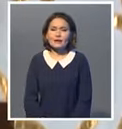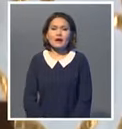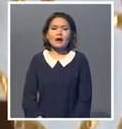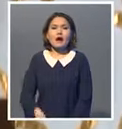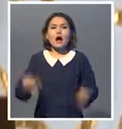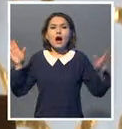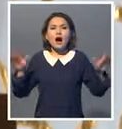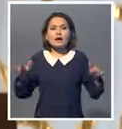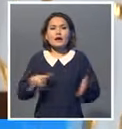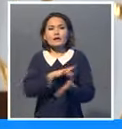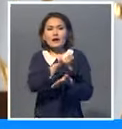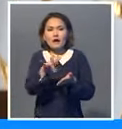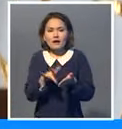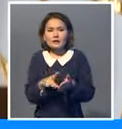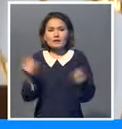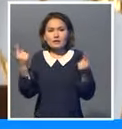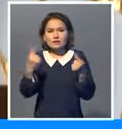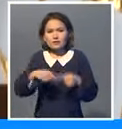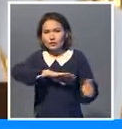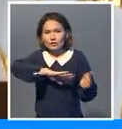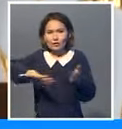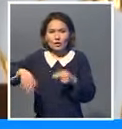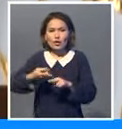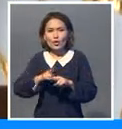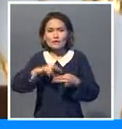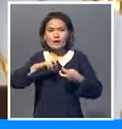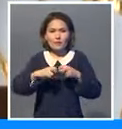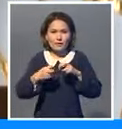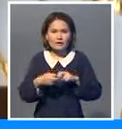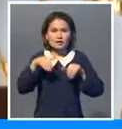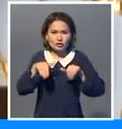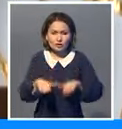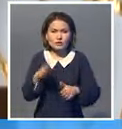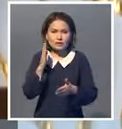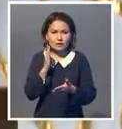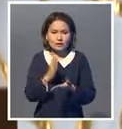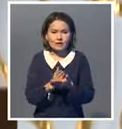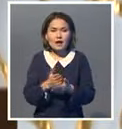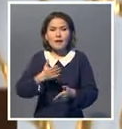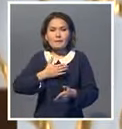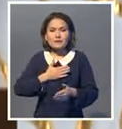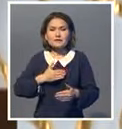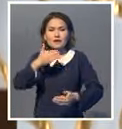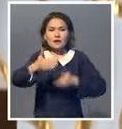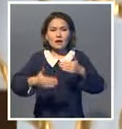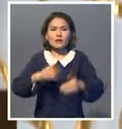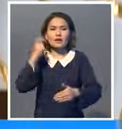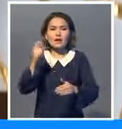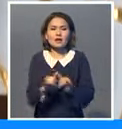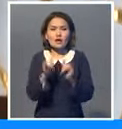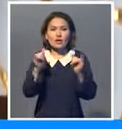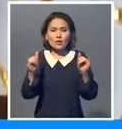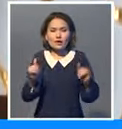Біріншіден, арқалықтың құлдырау кезеңі көп кейінде қалды. Қазір бұл мәселе күн тәртібінен түсті. Дегенмен бір орында тұрмай, экономикалық